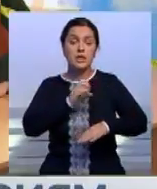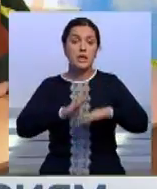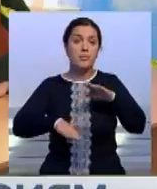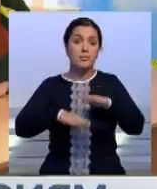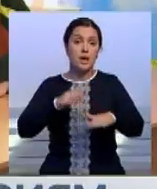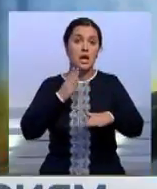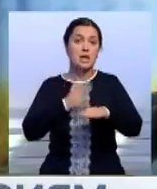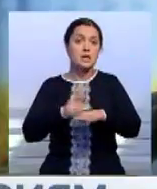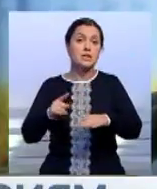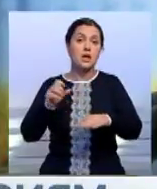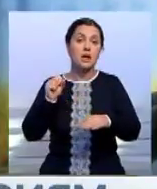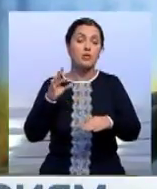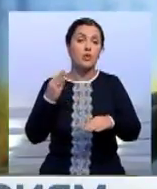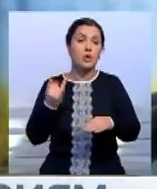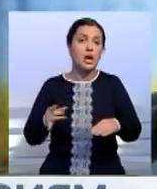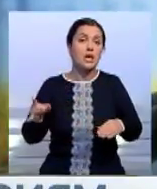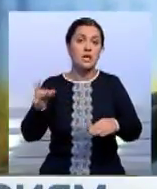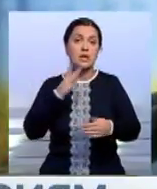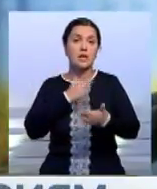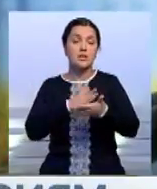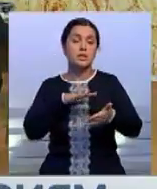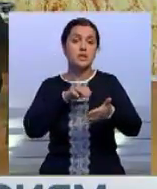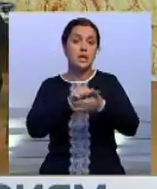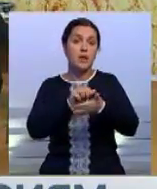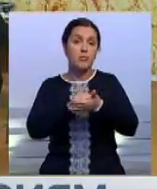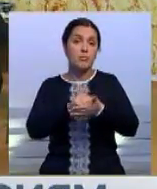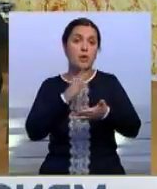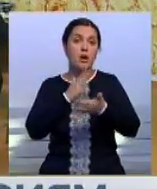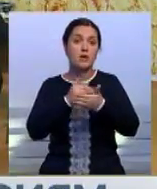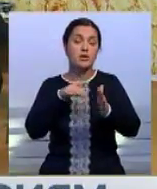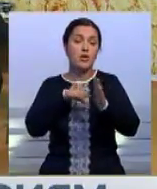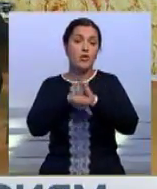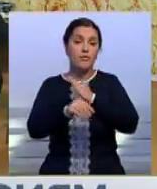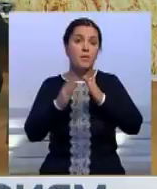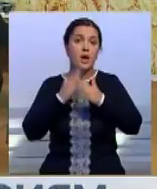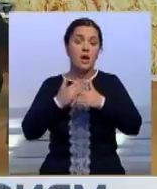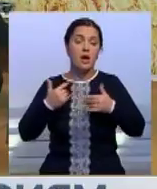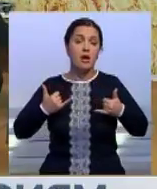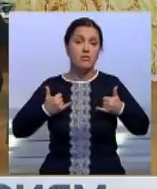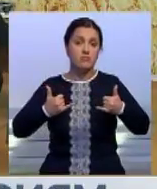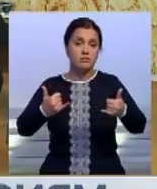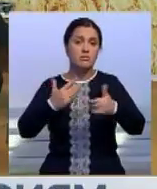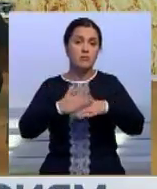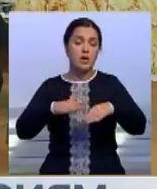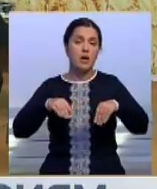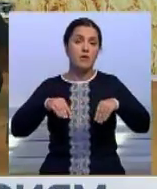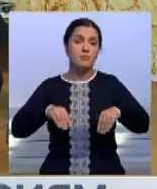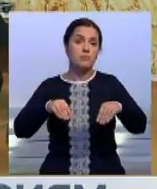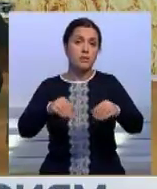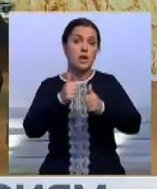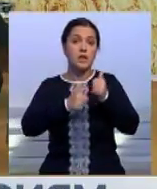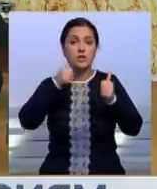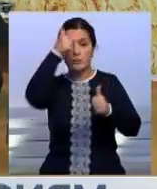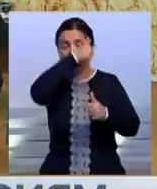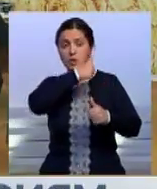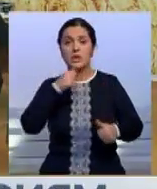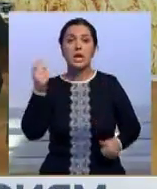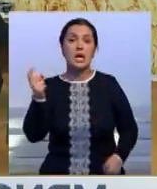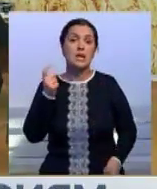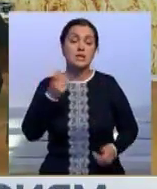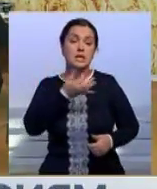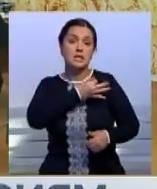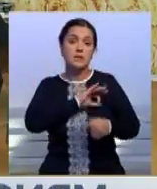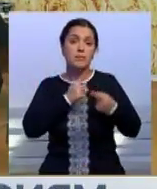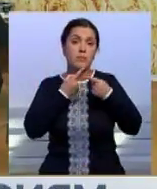в полевых условиях. Актугайский район в области занимает ведущие позиции по внедрению орошаемого земледелия. С каждым годом число хозяйств, использующих